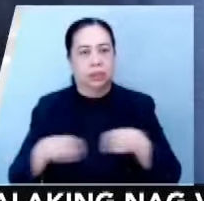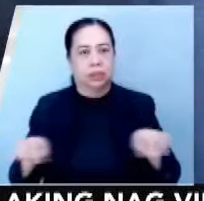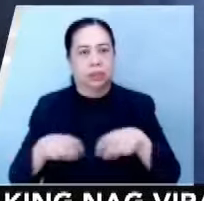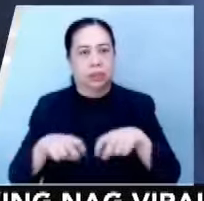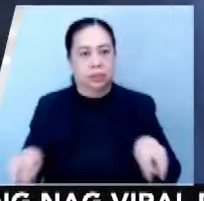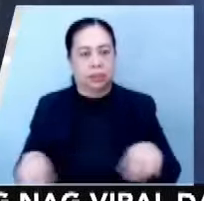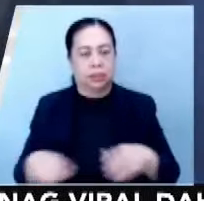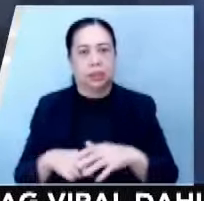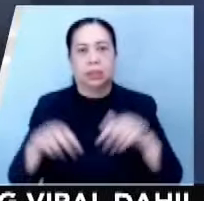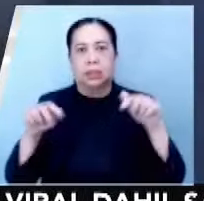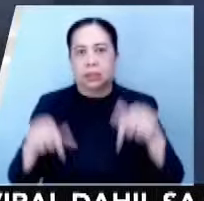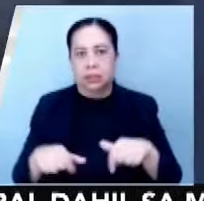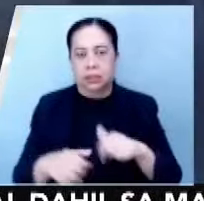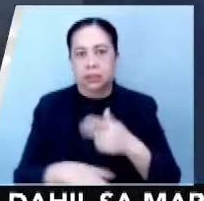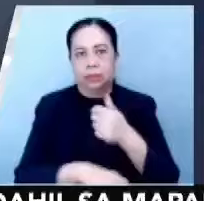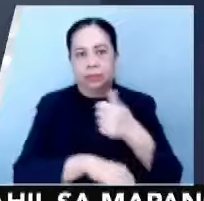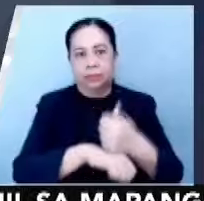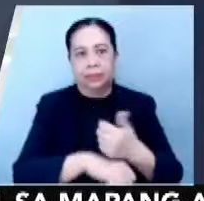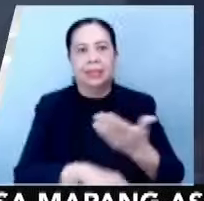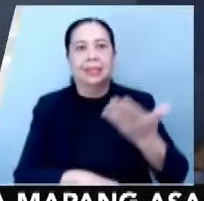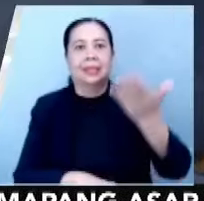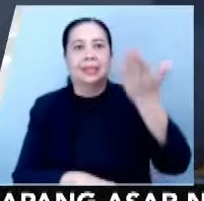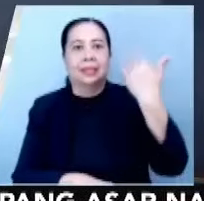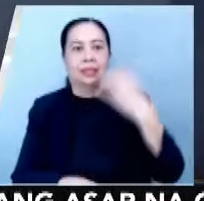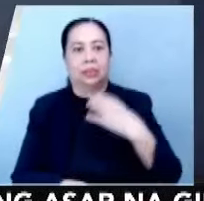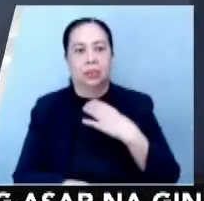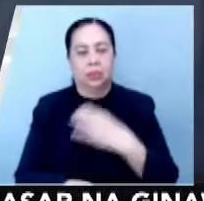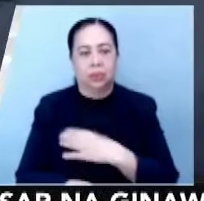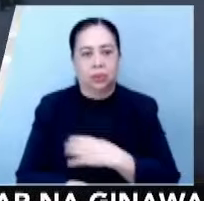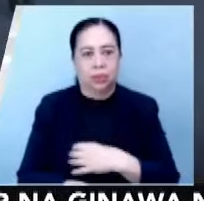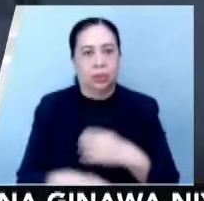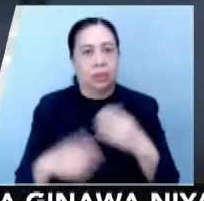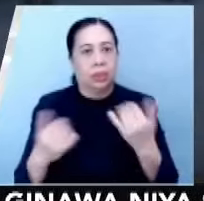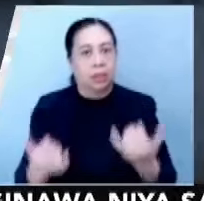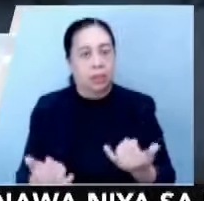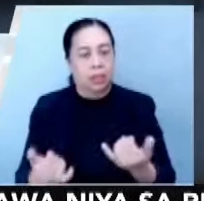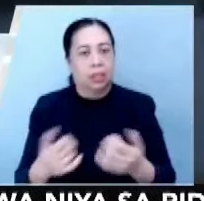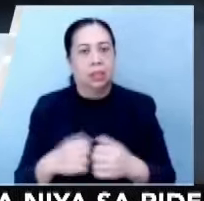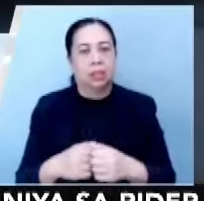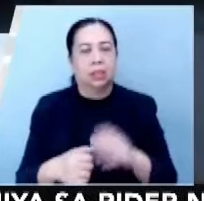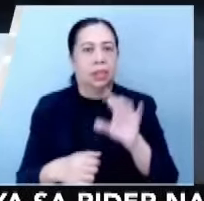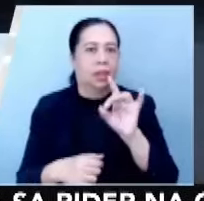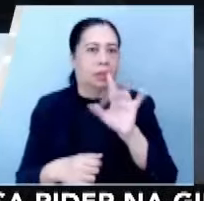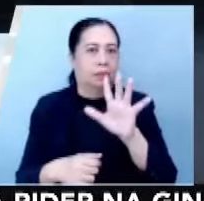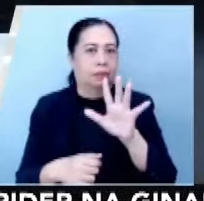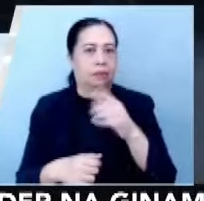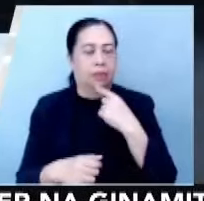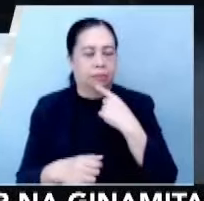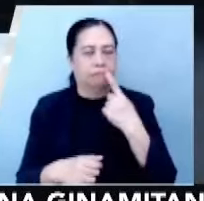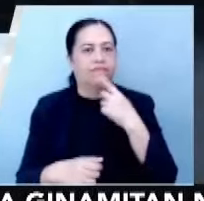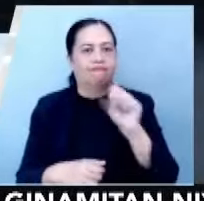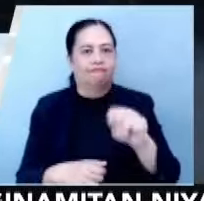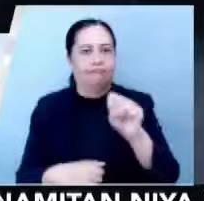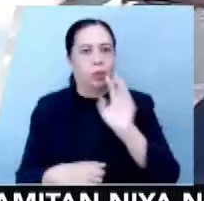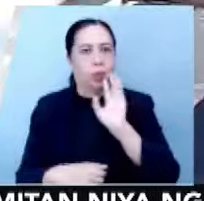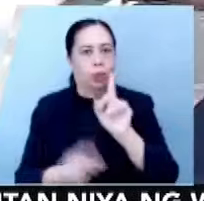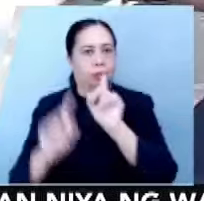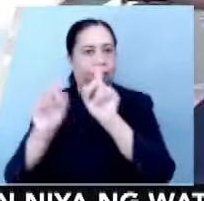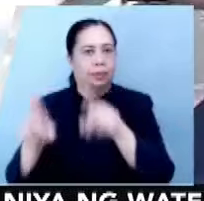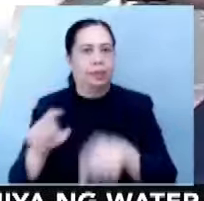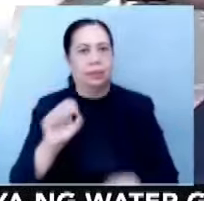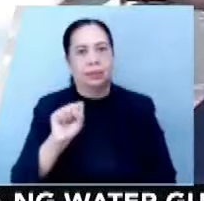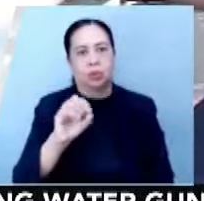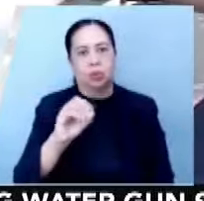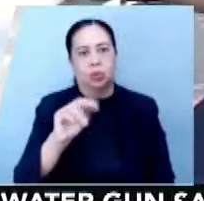Dito papuesto ang mga dating kongresista. Sa kasalukuyan, 85 na ang nagkumpirmang dadalo sila sa SONA. I